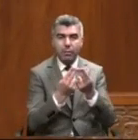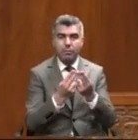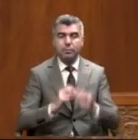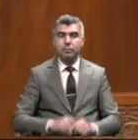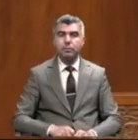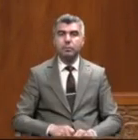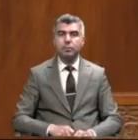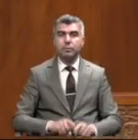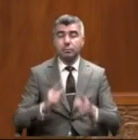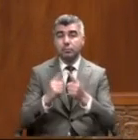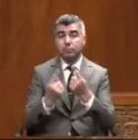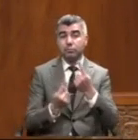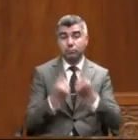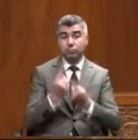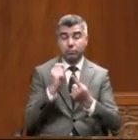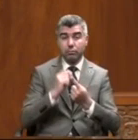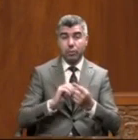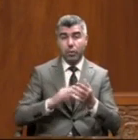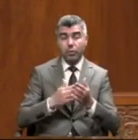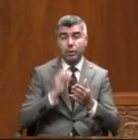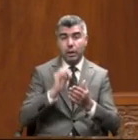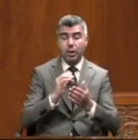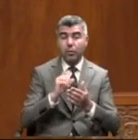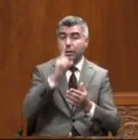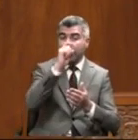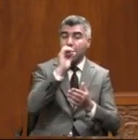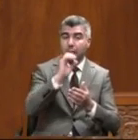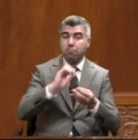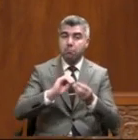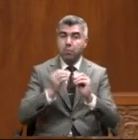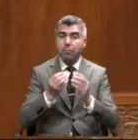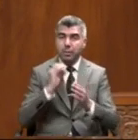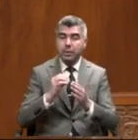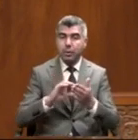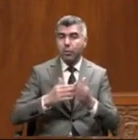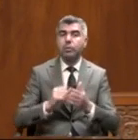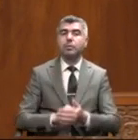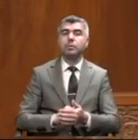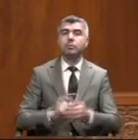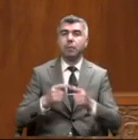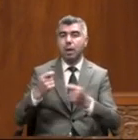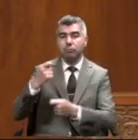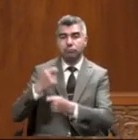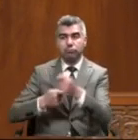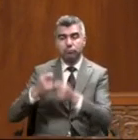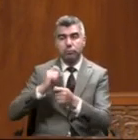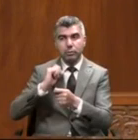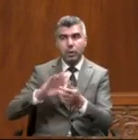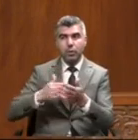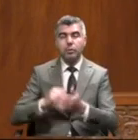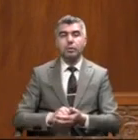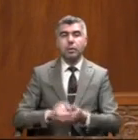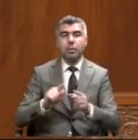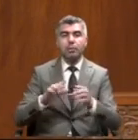القت بضلالها وباثارها على النشاط الاقتصادي وعلى